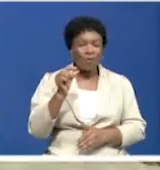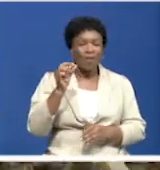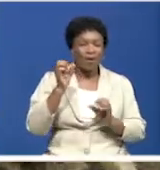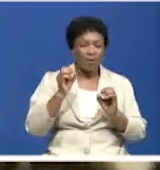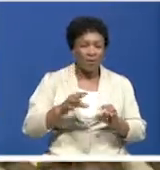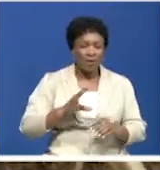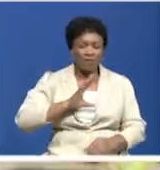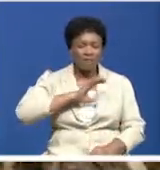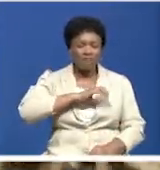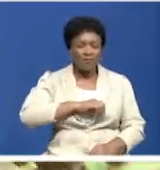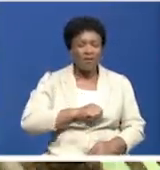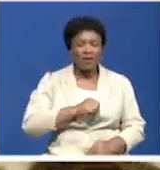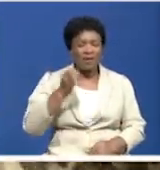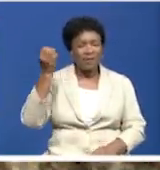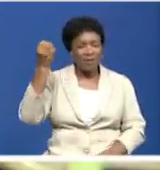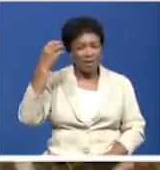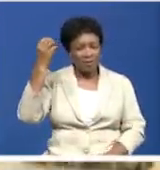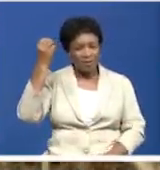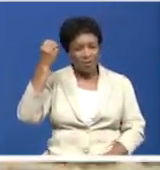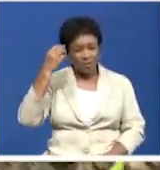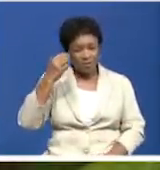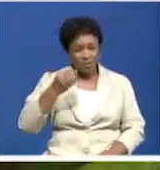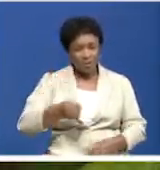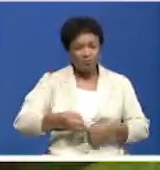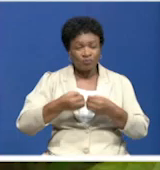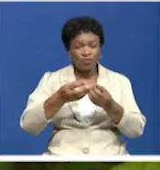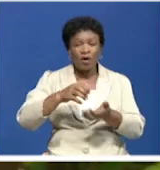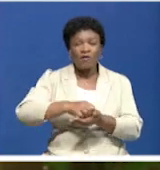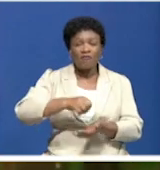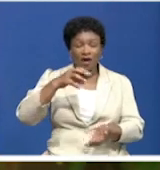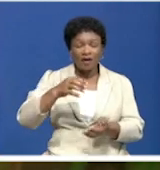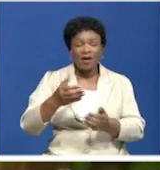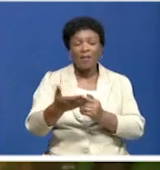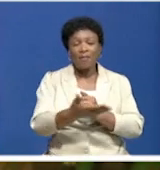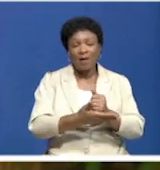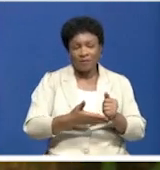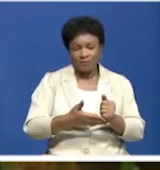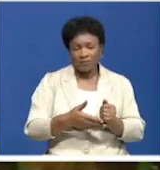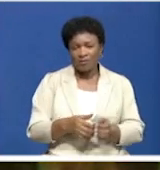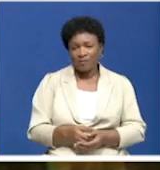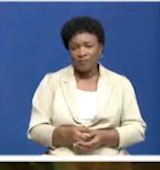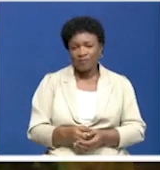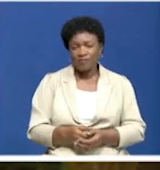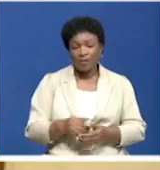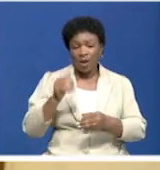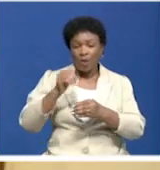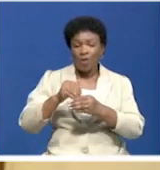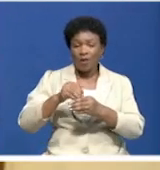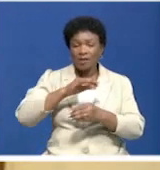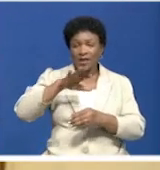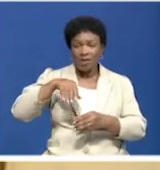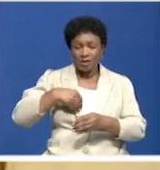na kust Aham magon Ya maza na kuto tija kubwa katika mavo Ya Waka kanana na wate wet wame pooka